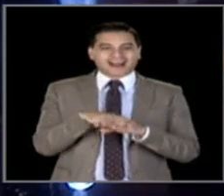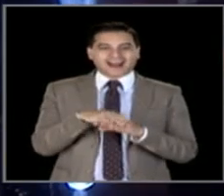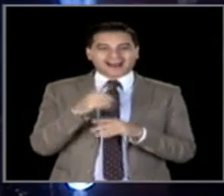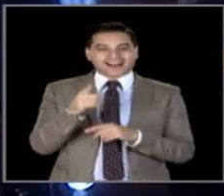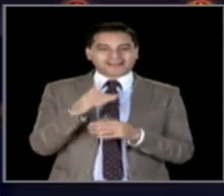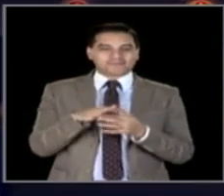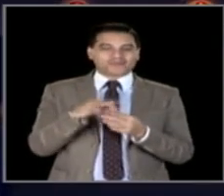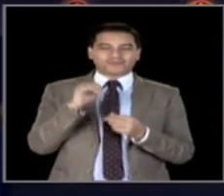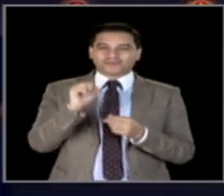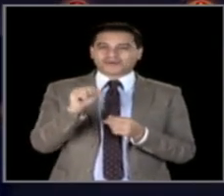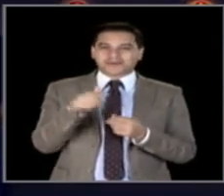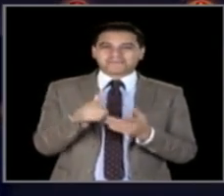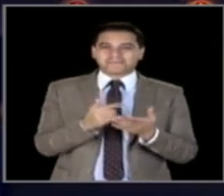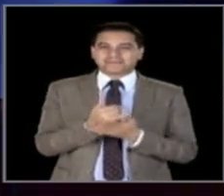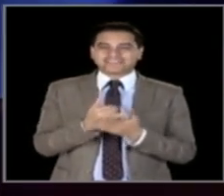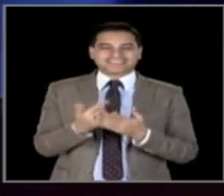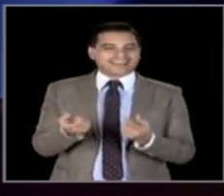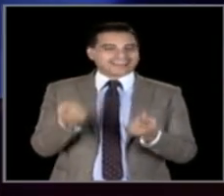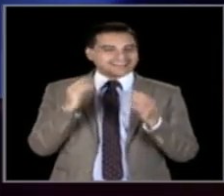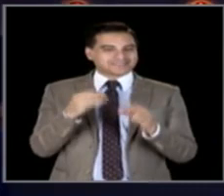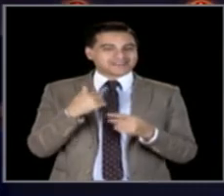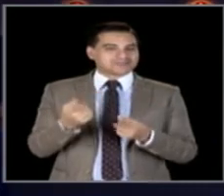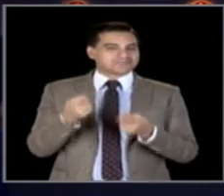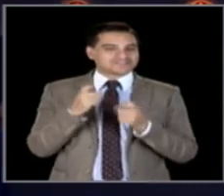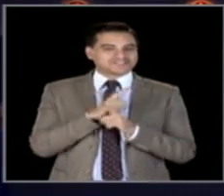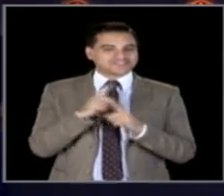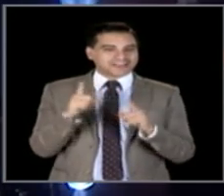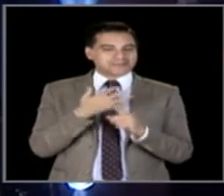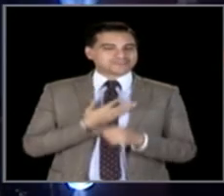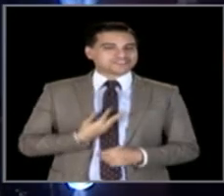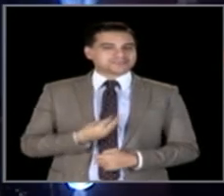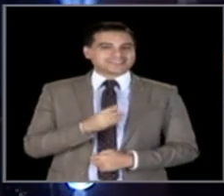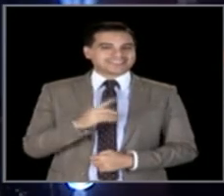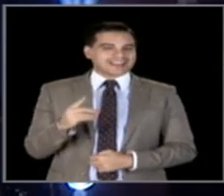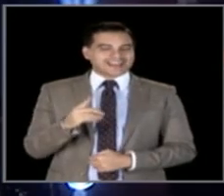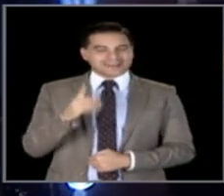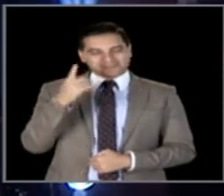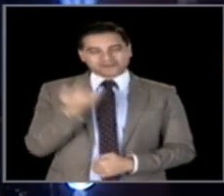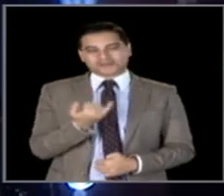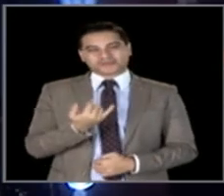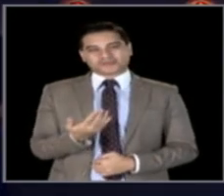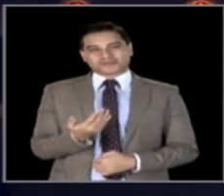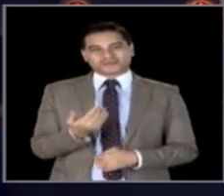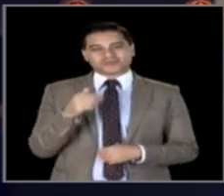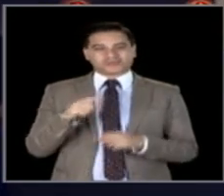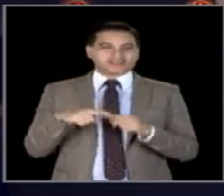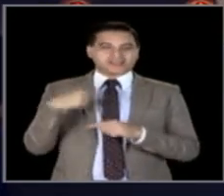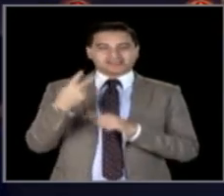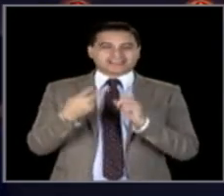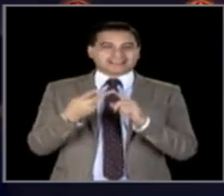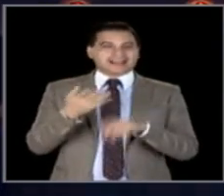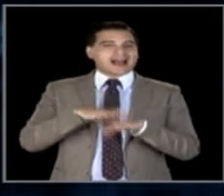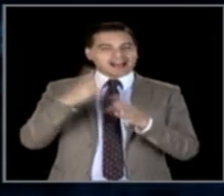قلقان منكم، مش فاهم، في أجواء كده مش مريحاني، ربنا يستر. ودلوقتي مع الفقرة التانية،